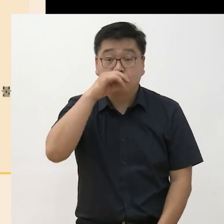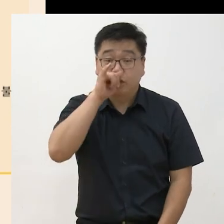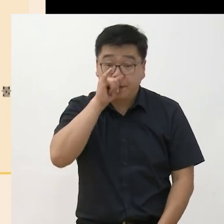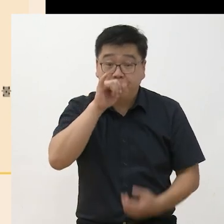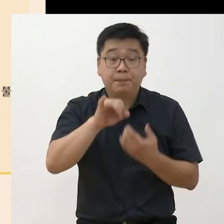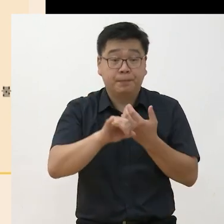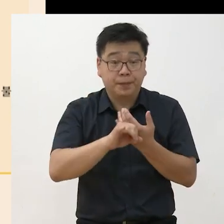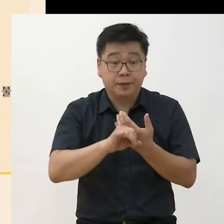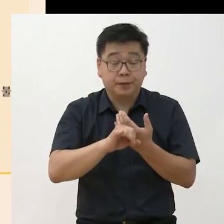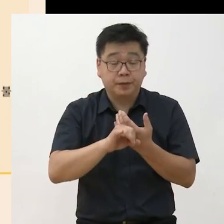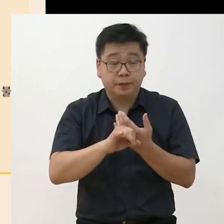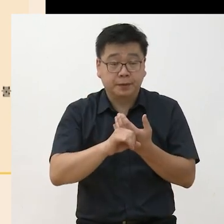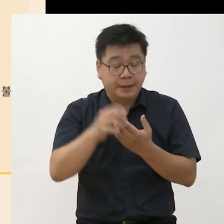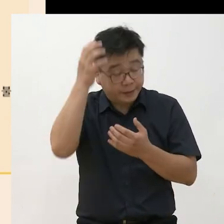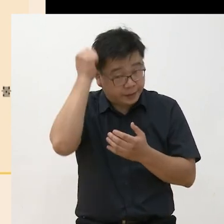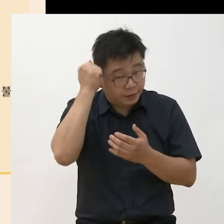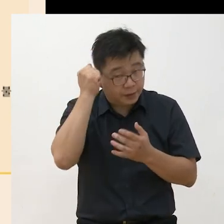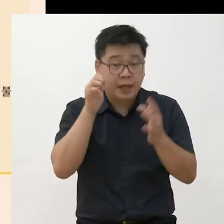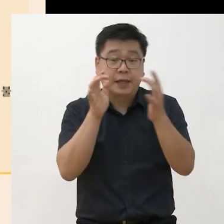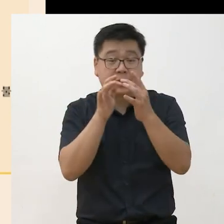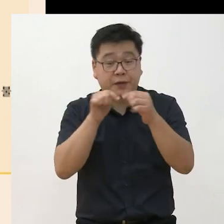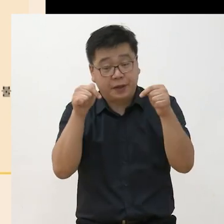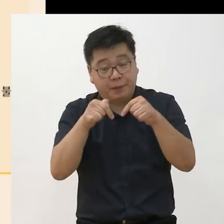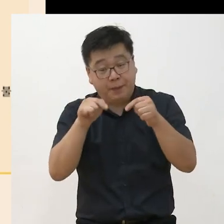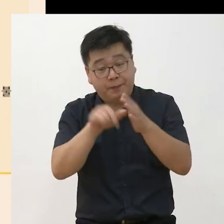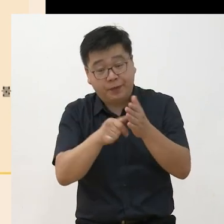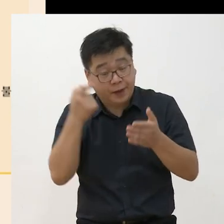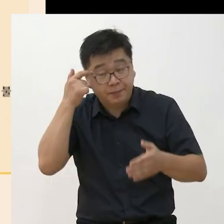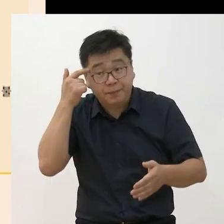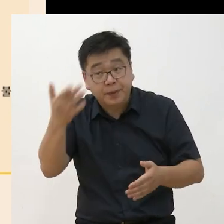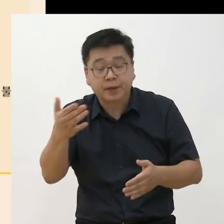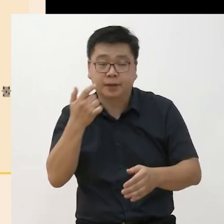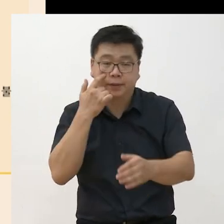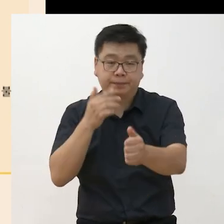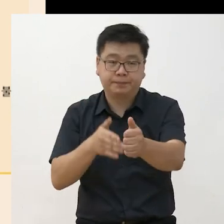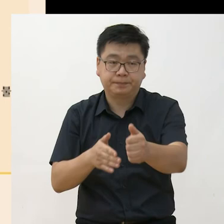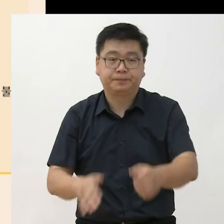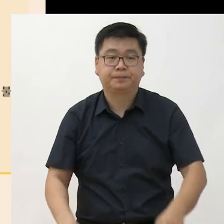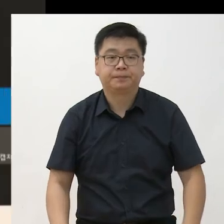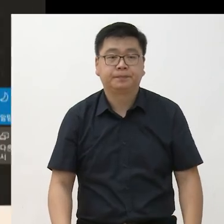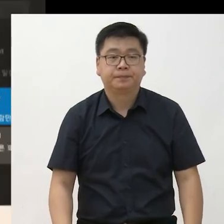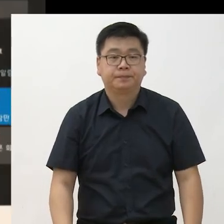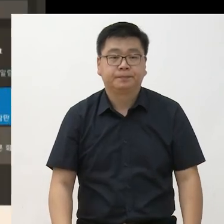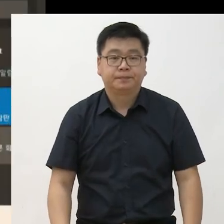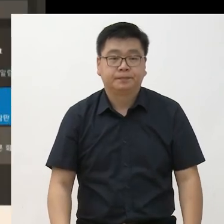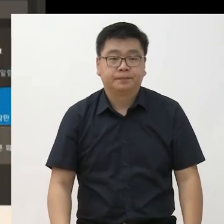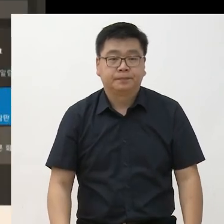챙기셨다가 저희 온라인 그 상담을 통해서 좀 더 상세하게 알아보시면 좋을 것 같습니다.